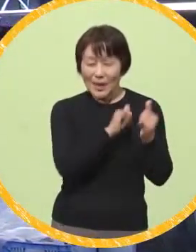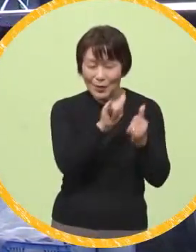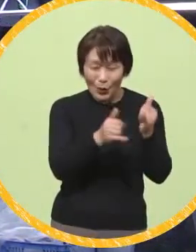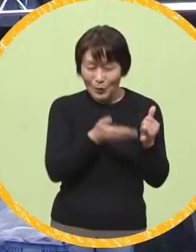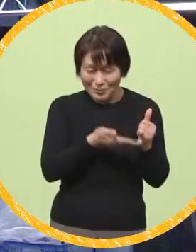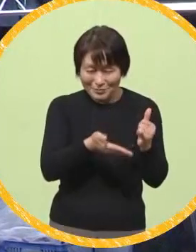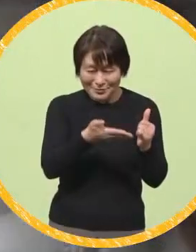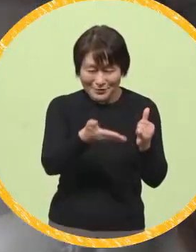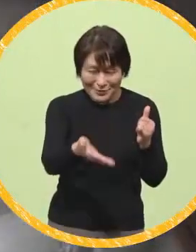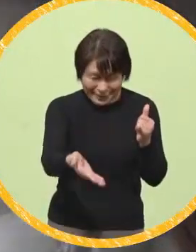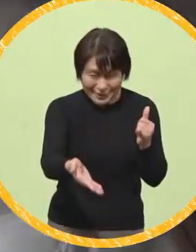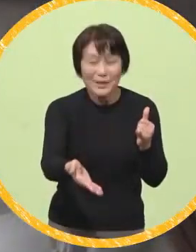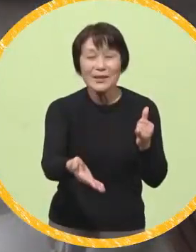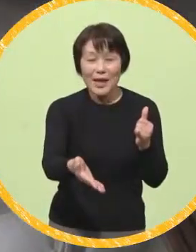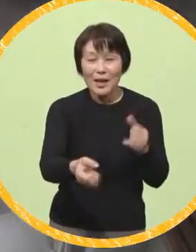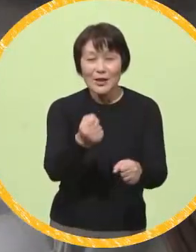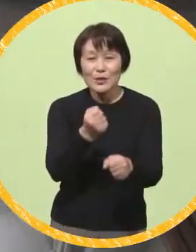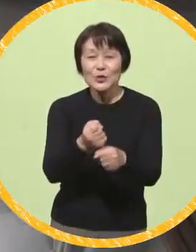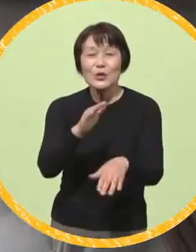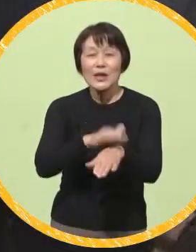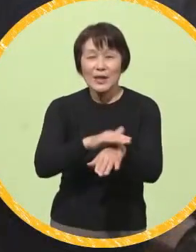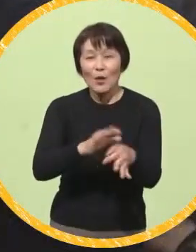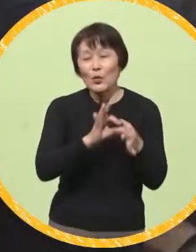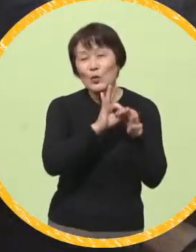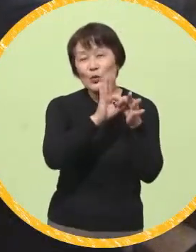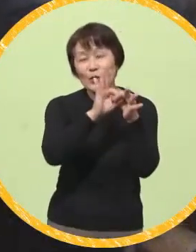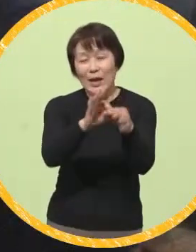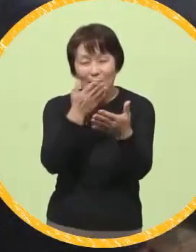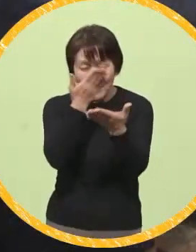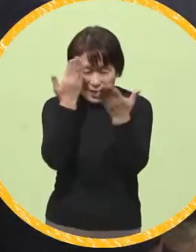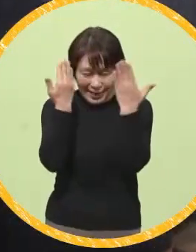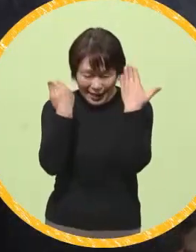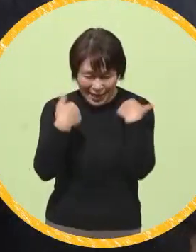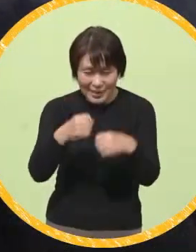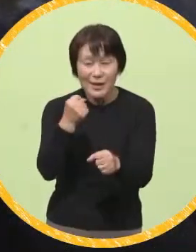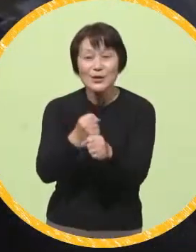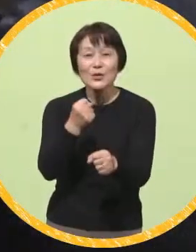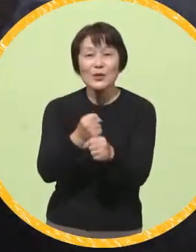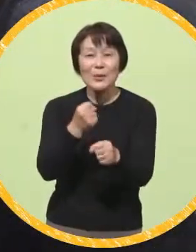に代々受け継がれる製法で一つ一つ丁寧に手作りされる